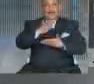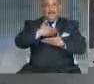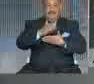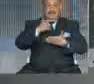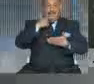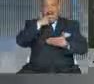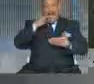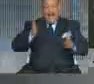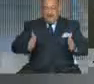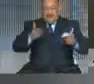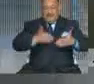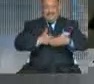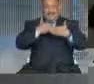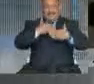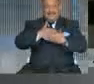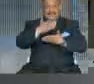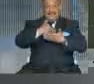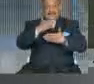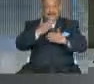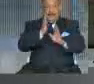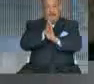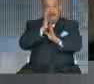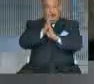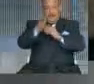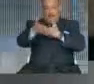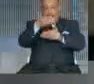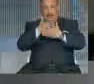مخبأة تحت مادة الأجر.